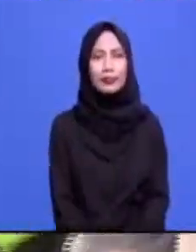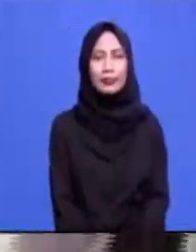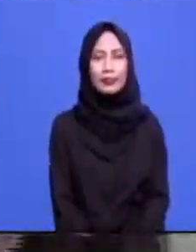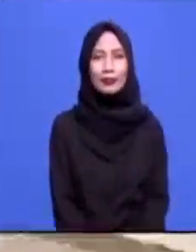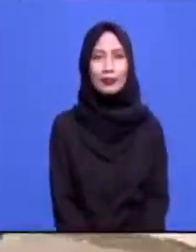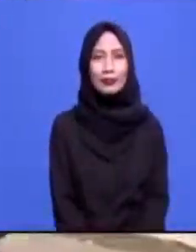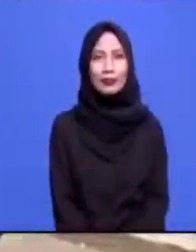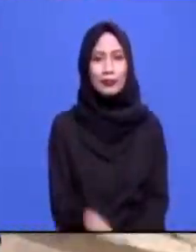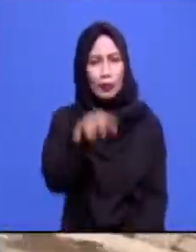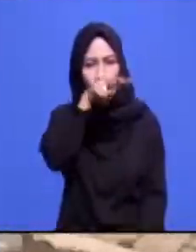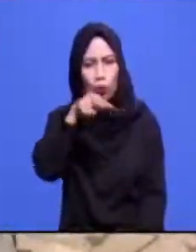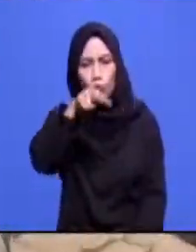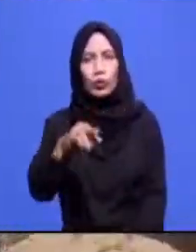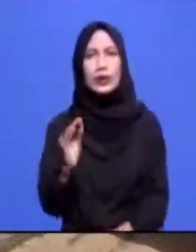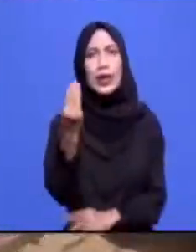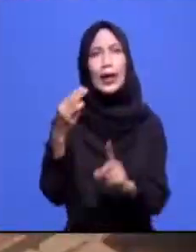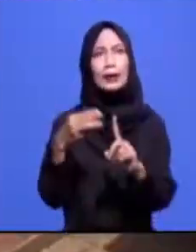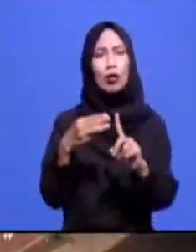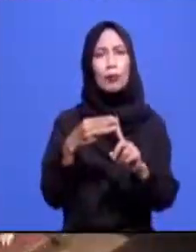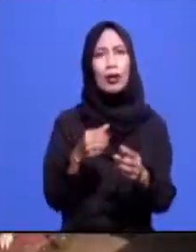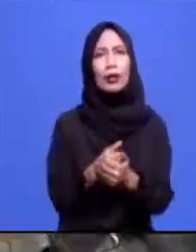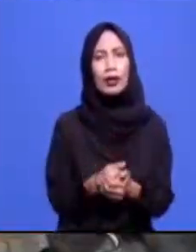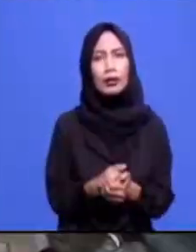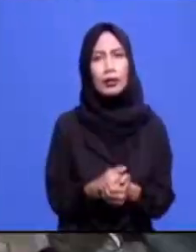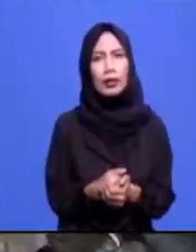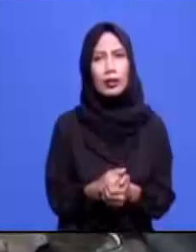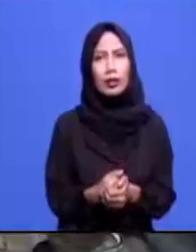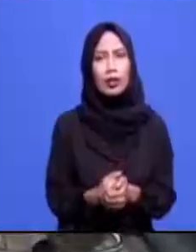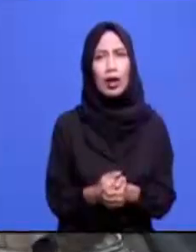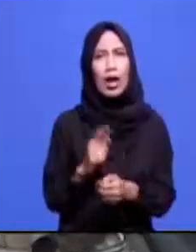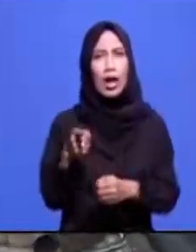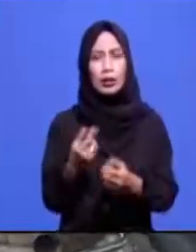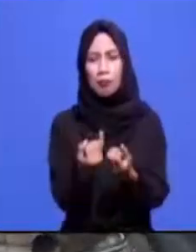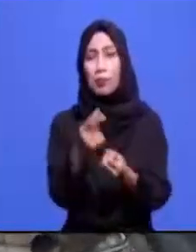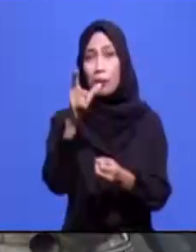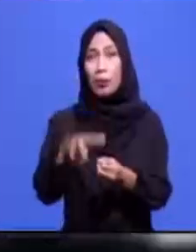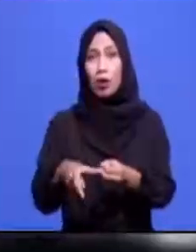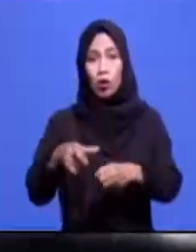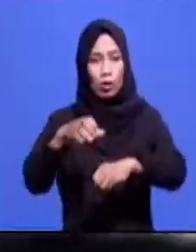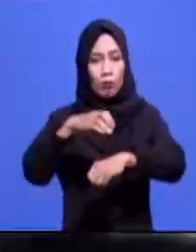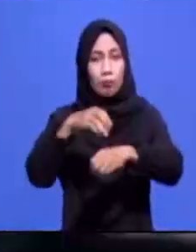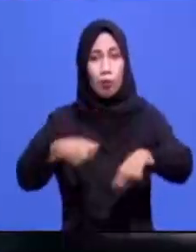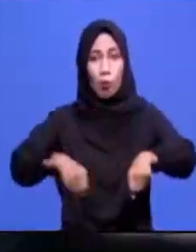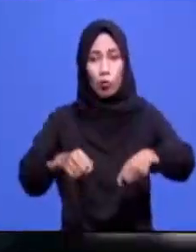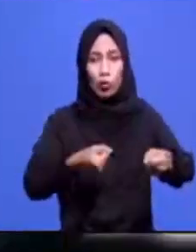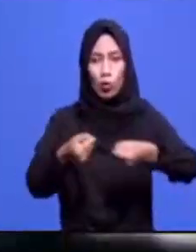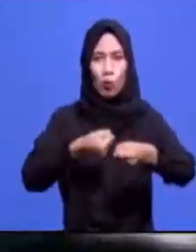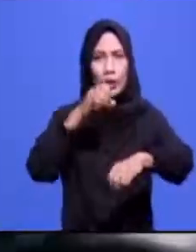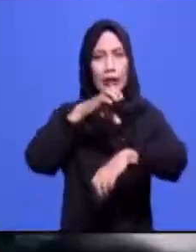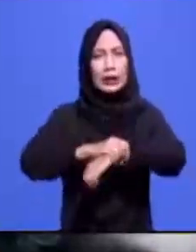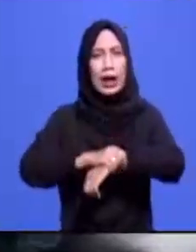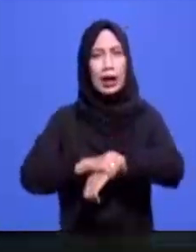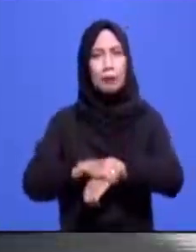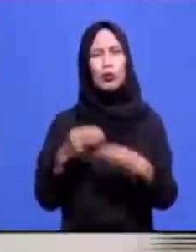Razia kendaraan yang digelar di Kalideres Jakarta Barat Rabu pagi tadi menjaring sejumlah pengemudi sepeda motor dan mobil. Sedikitnya 25